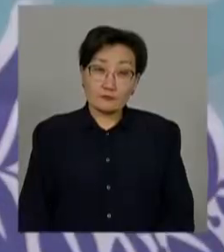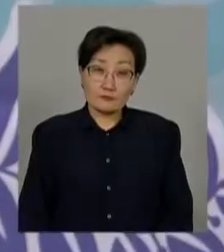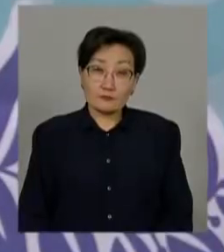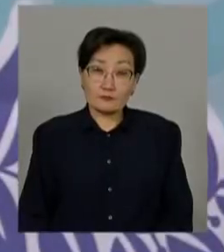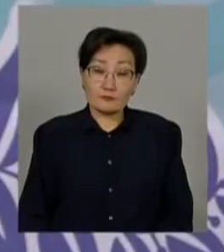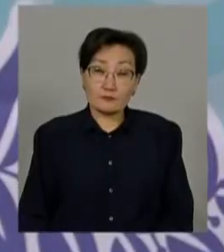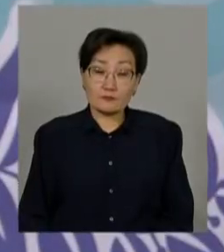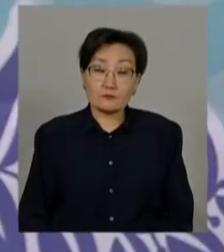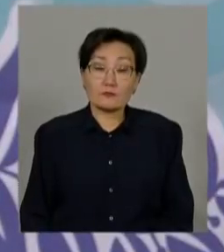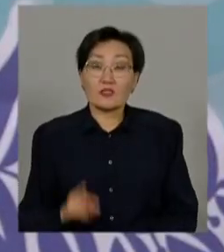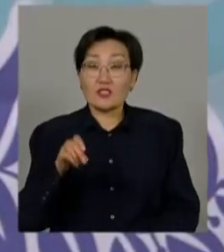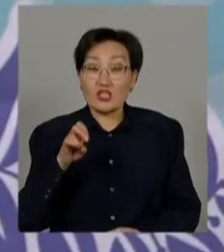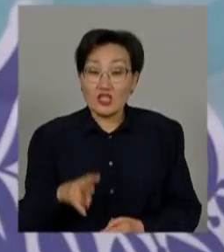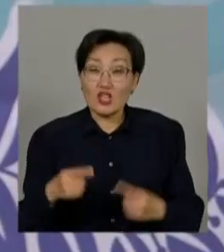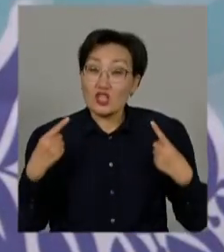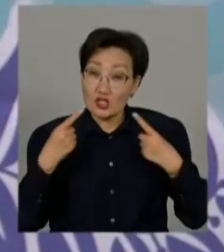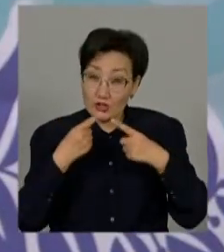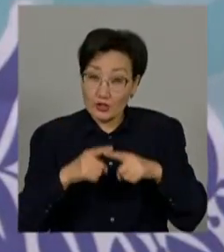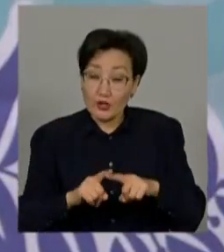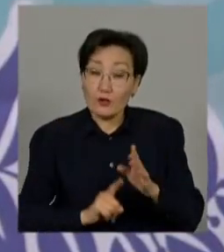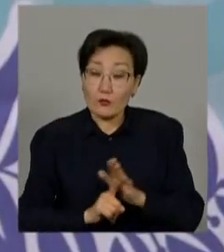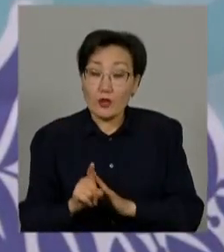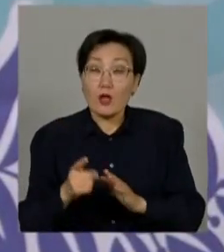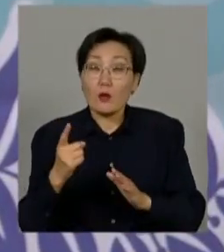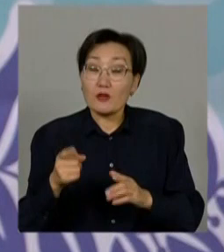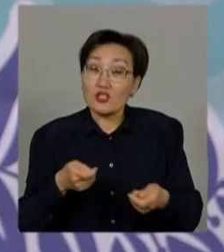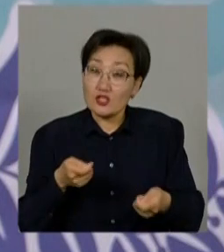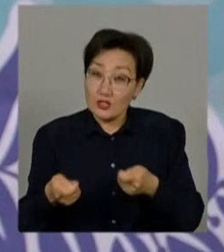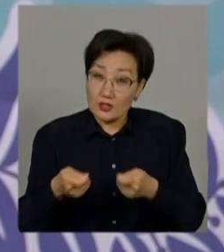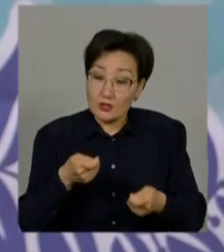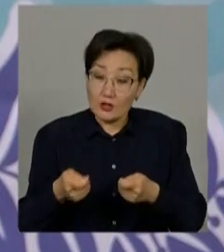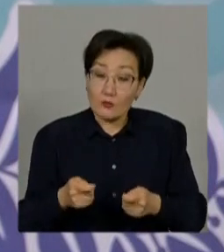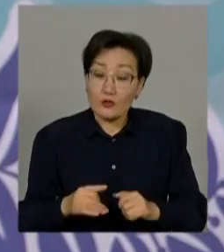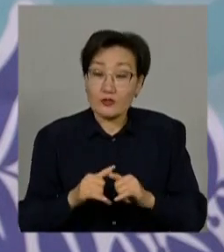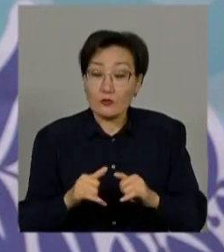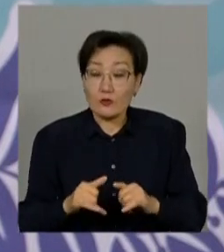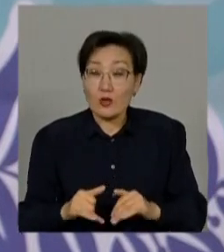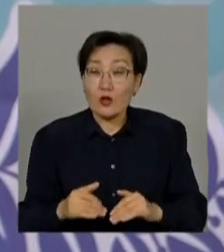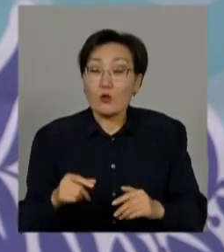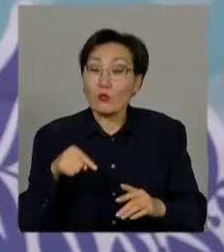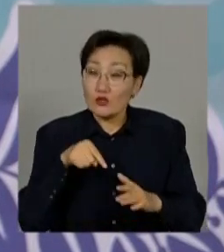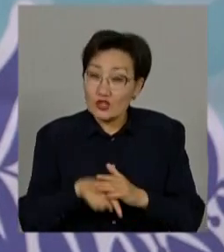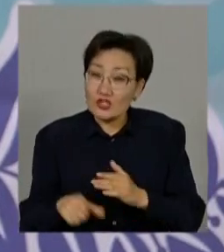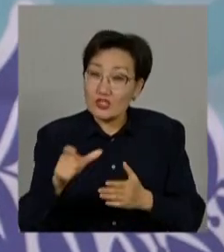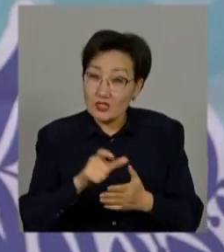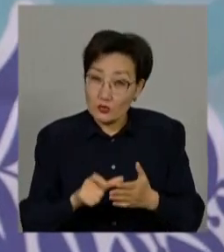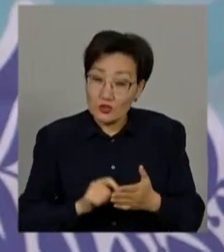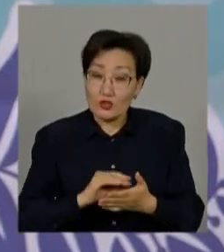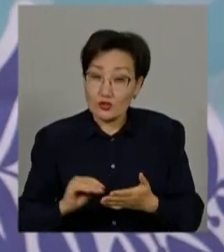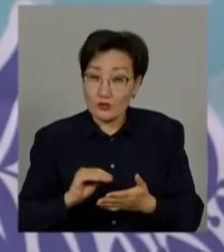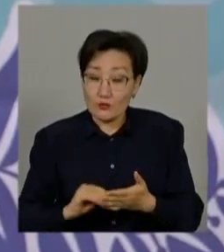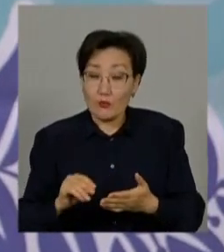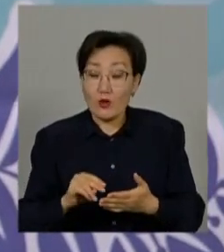Кен инженерінен бастап, бір секретарлыққа шейін көтеріліп, арасында өлеңді ұмытпай, поэзияны қатар алып